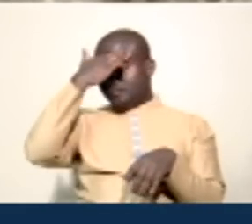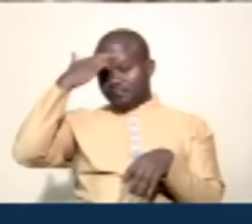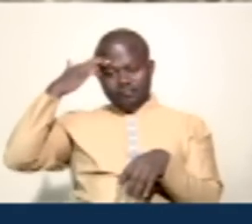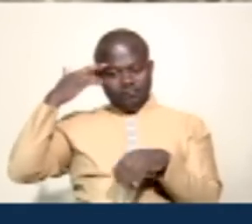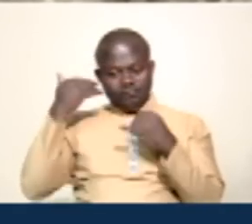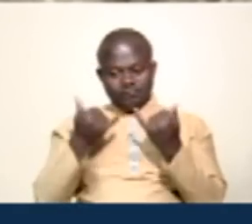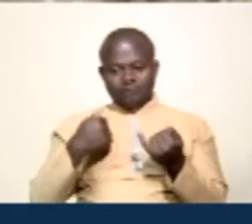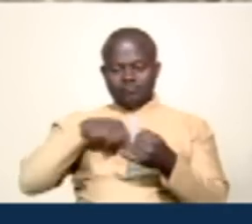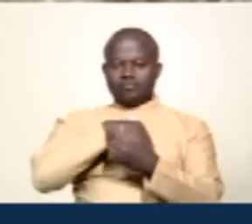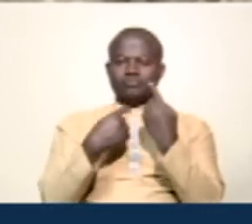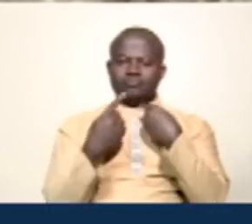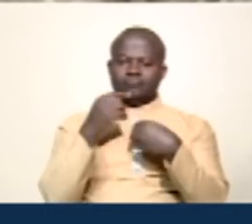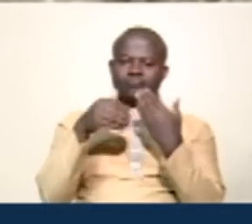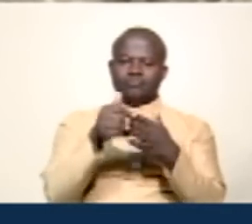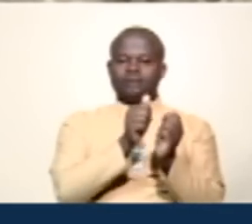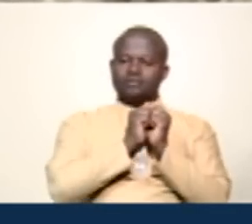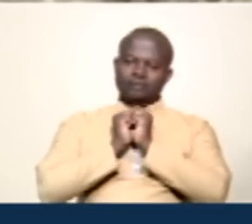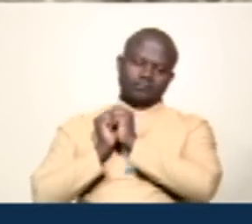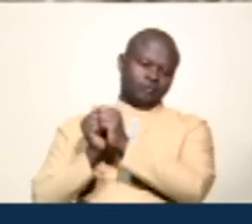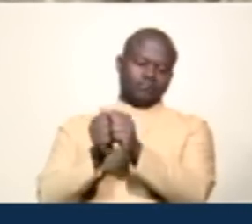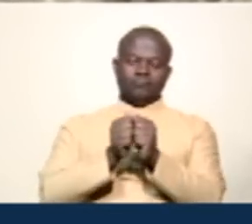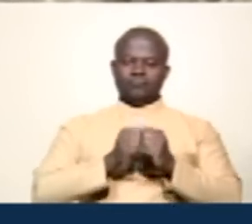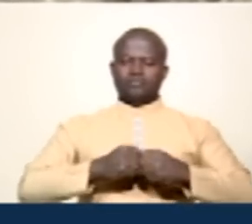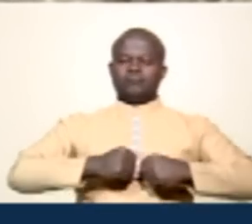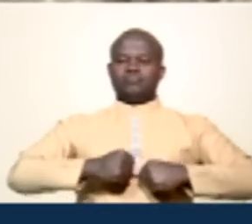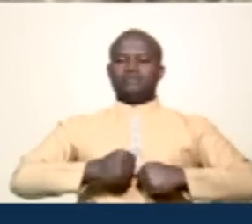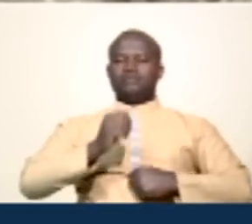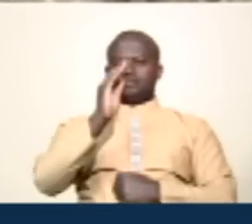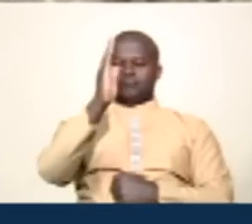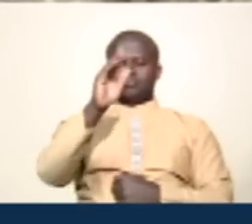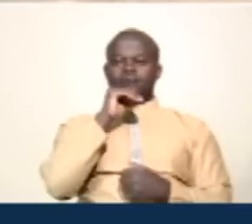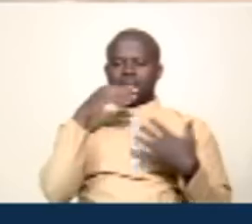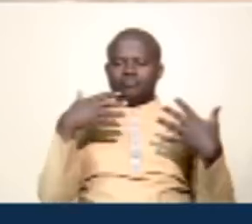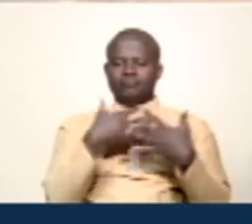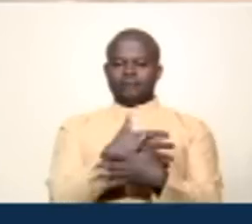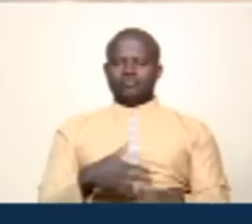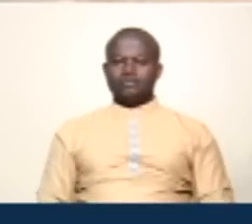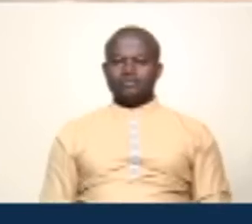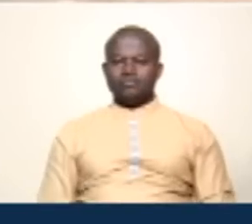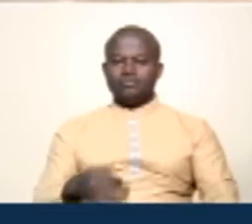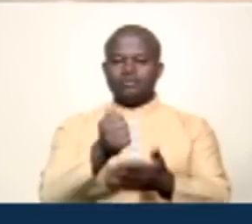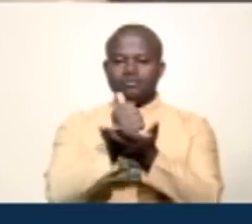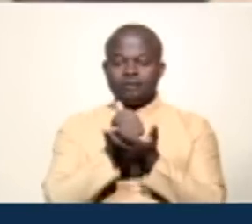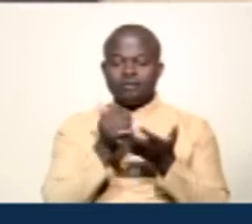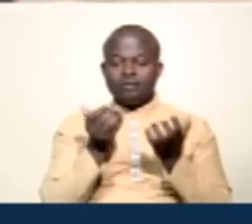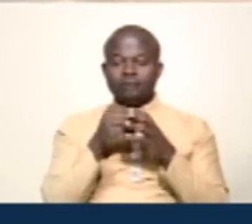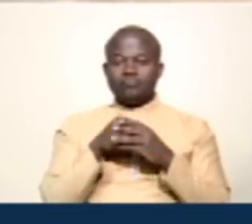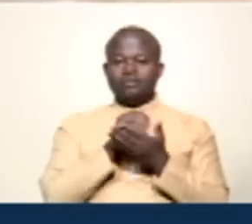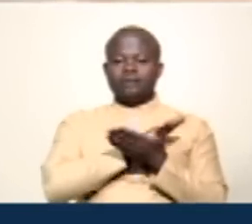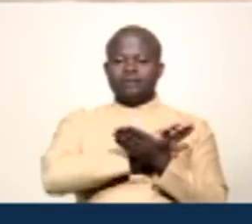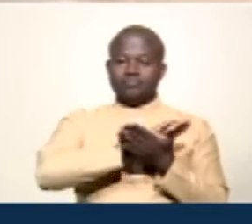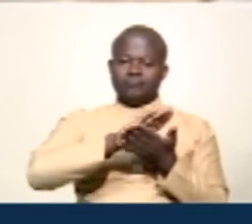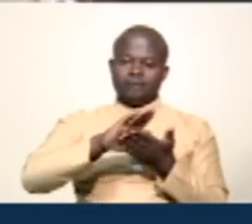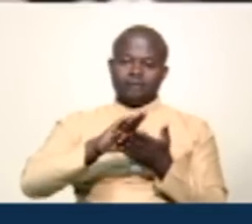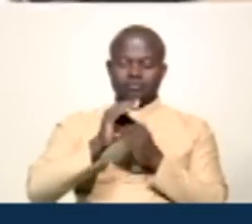mpamvu ubu ngubu tuvugana tugenda twemye ntacyo twikanga. Twabifashijwemo no kubabarira